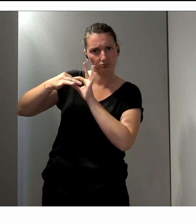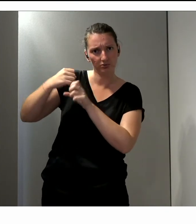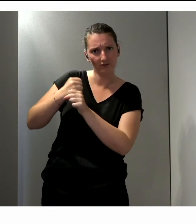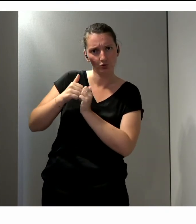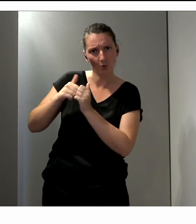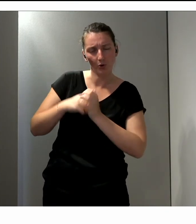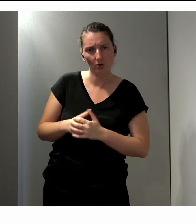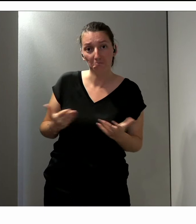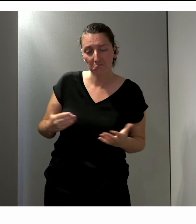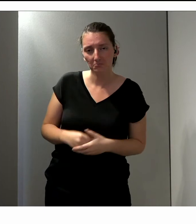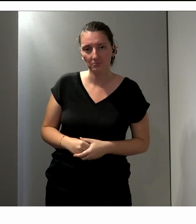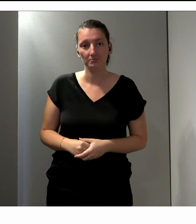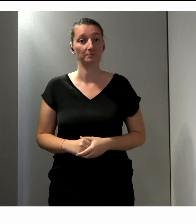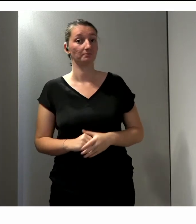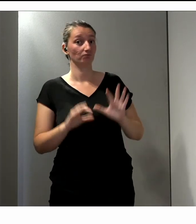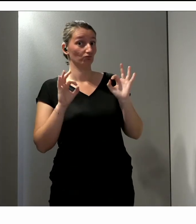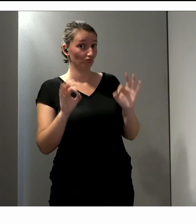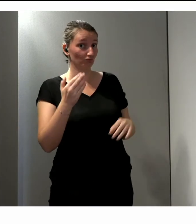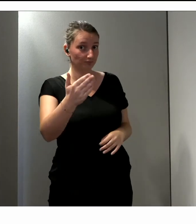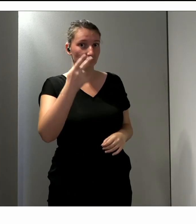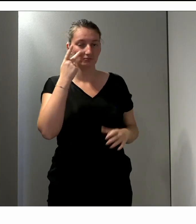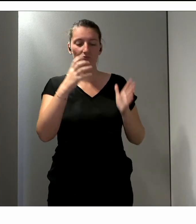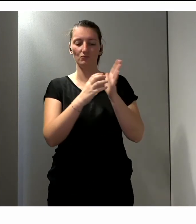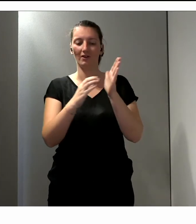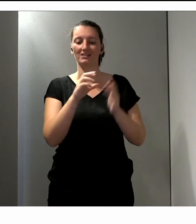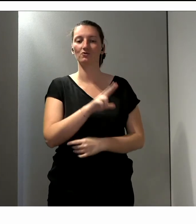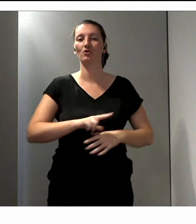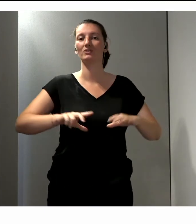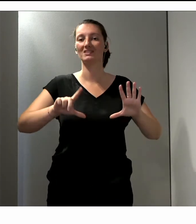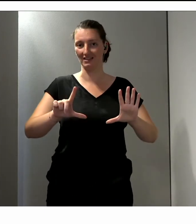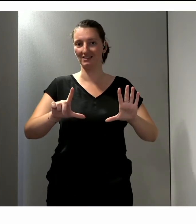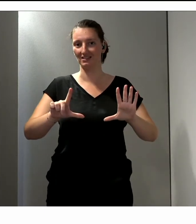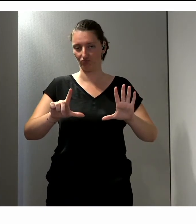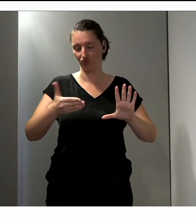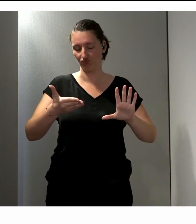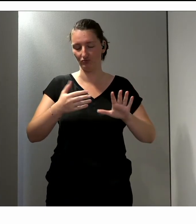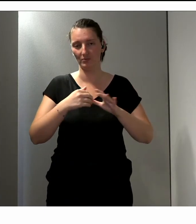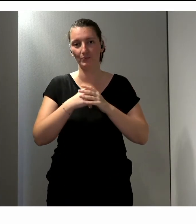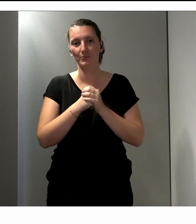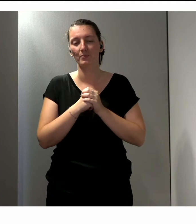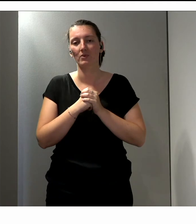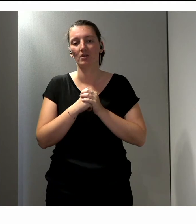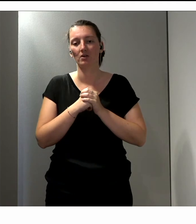Ah oui, si vous regardez l'article 37, il semble l'article 37